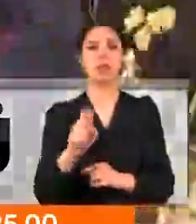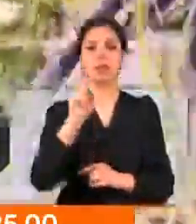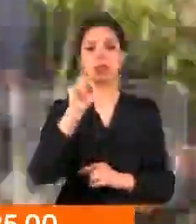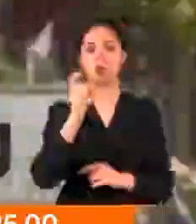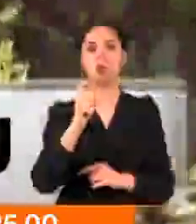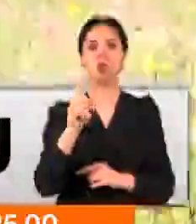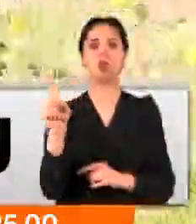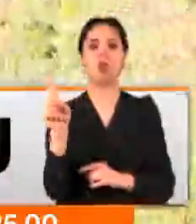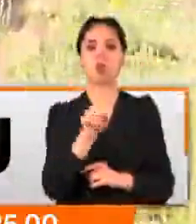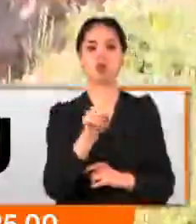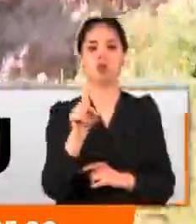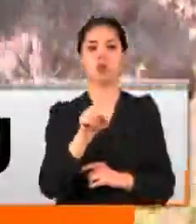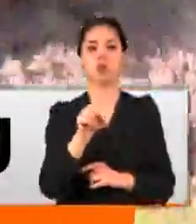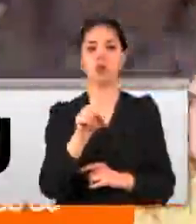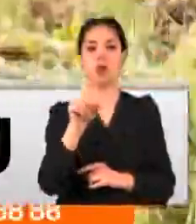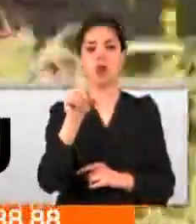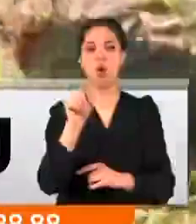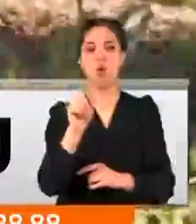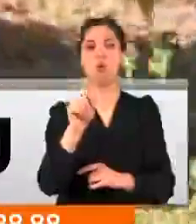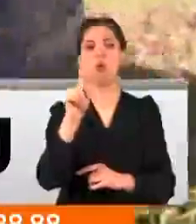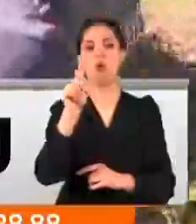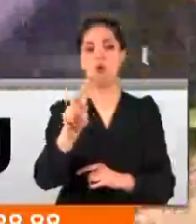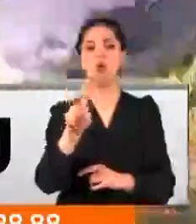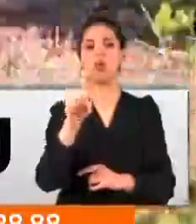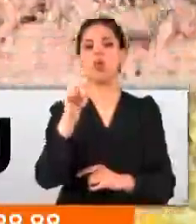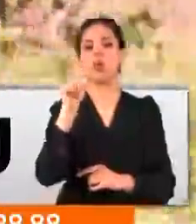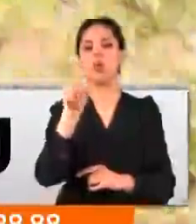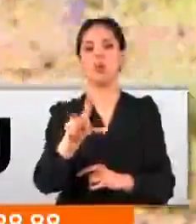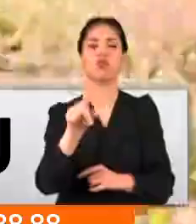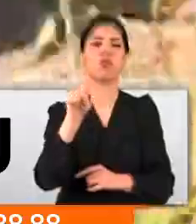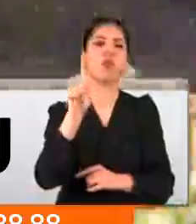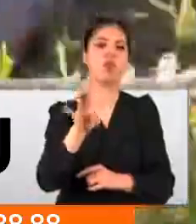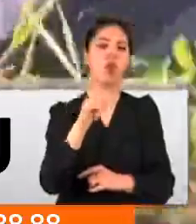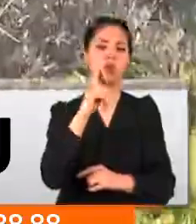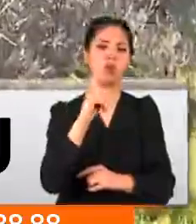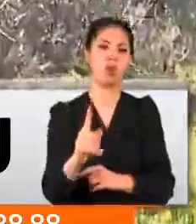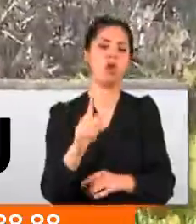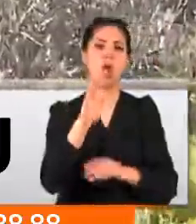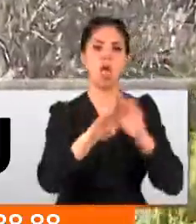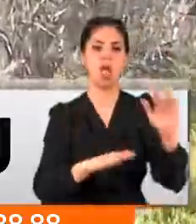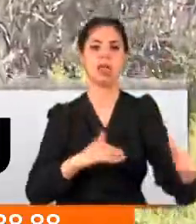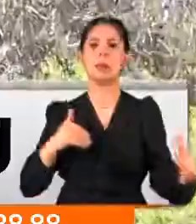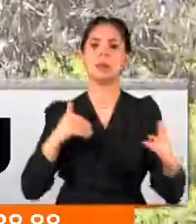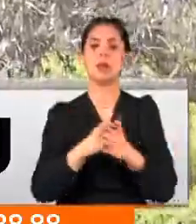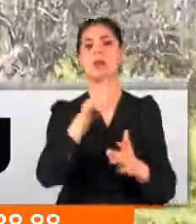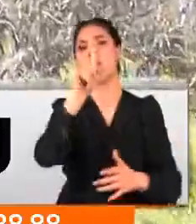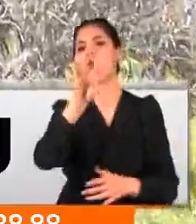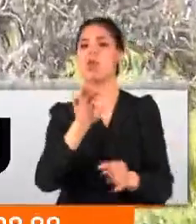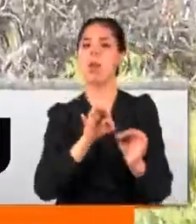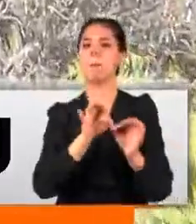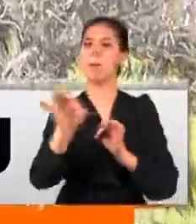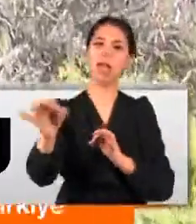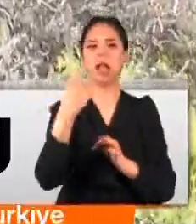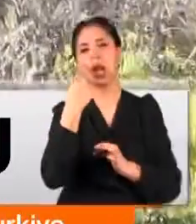8, 9, 10, 11, 12, 13, 14. Yaklaşık 14